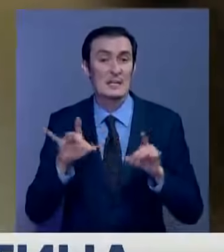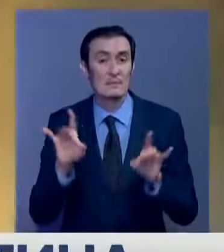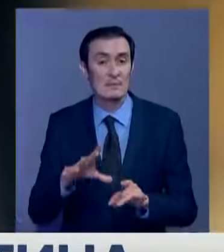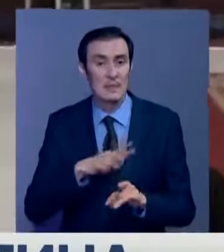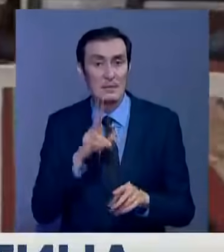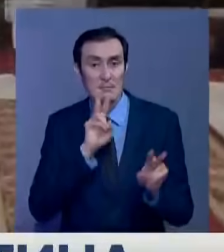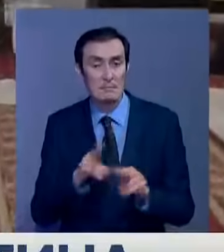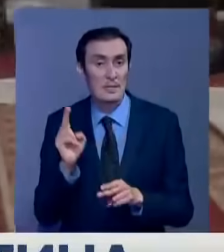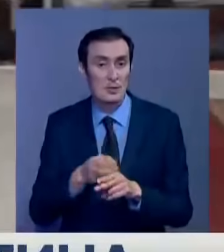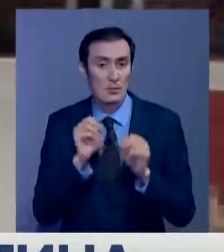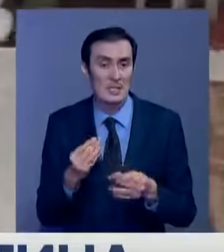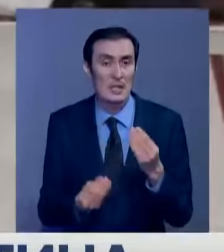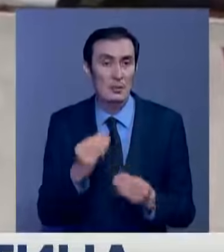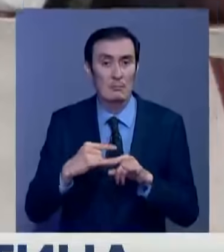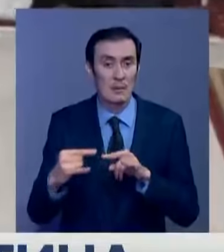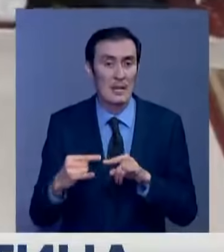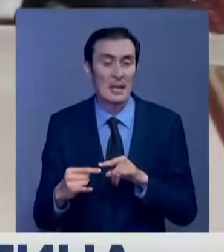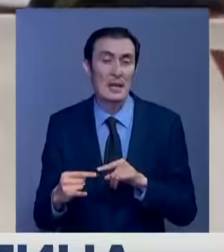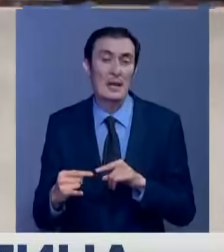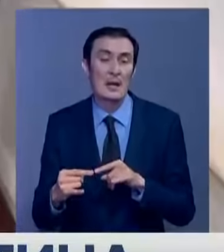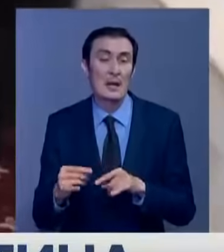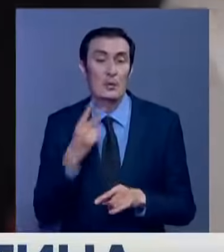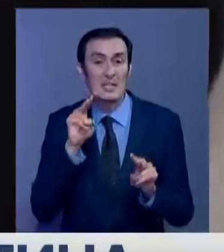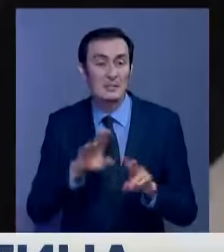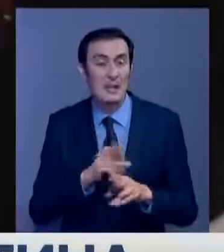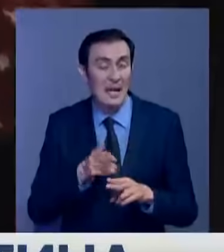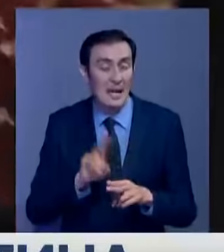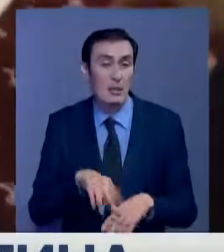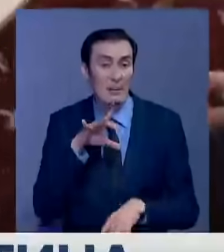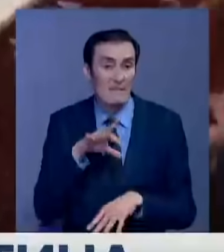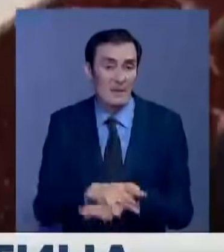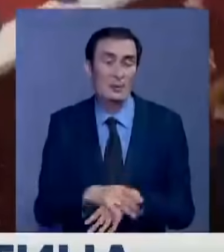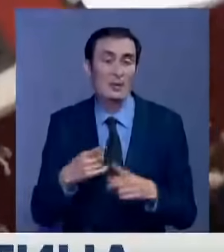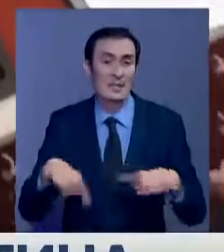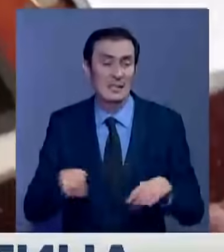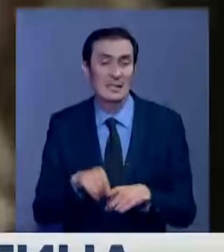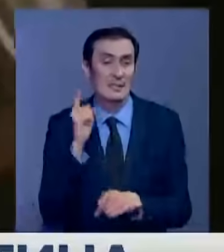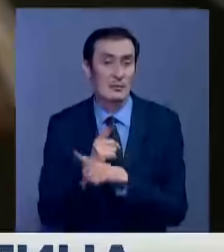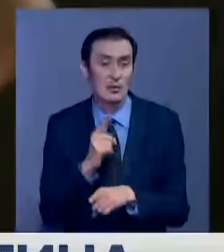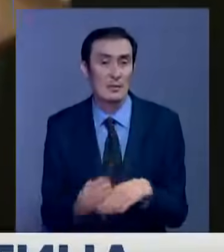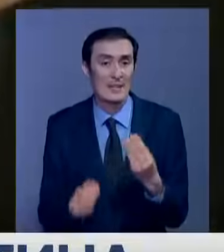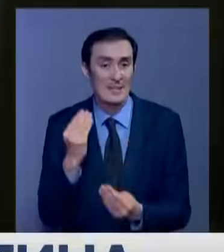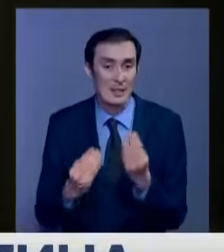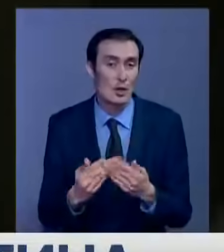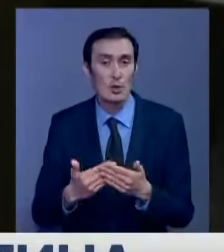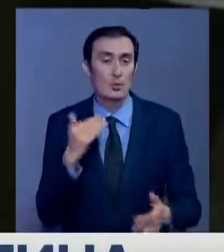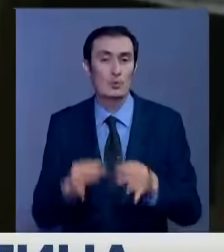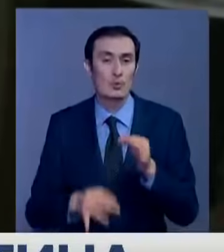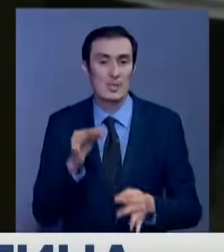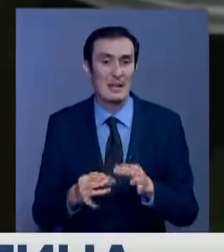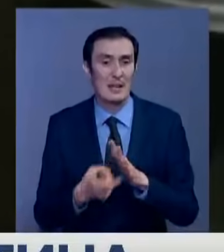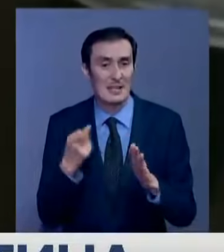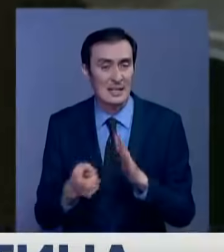соблюдались меры безопасности, на игорных столах стояли антисептики. Несмотря на это, по факту организации незаконного игорного заведения проводится